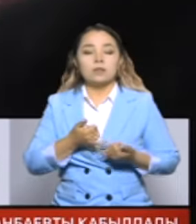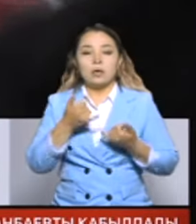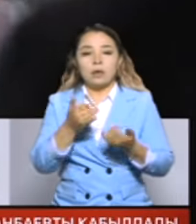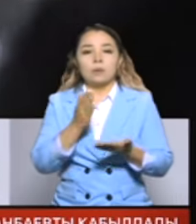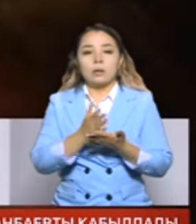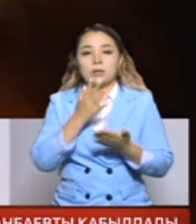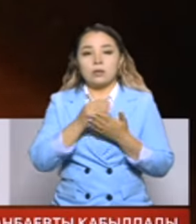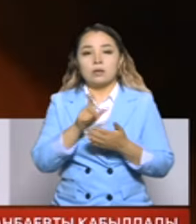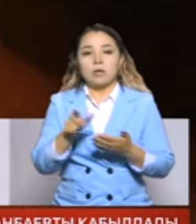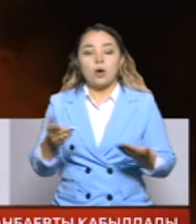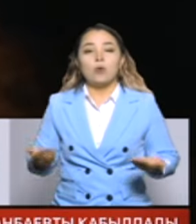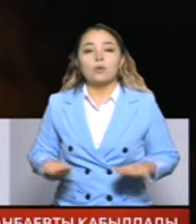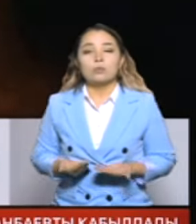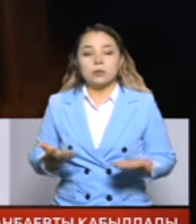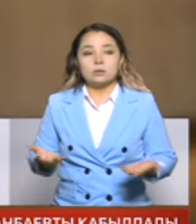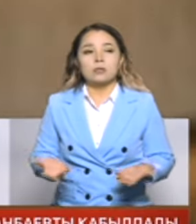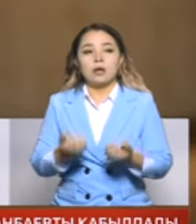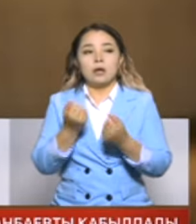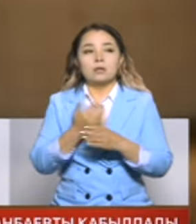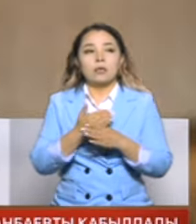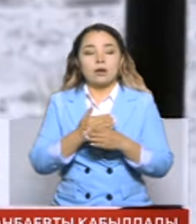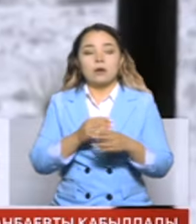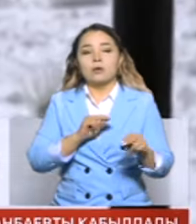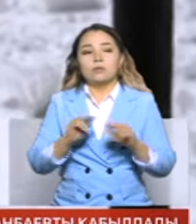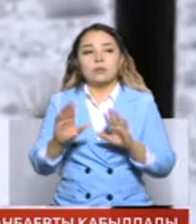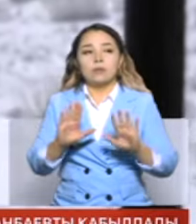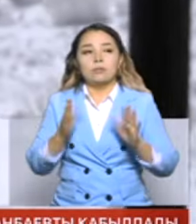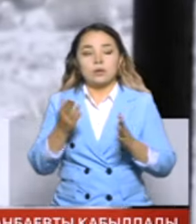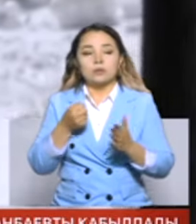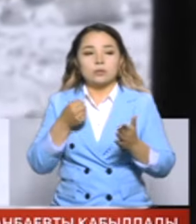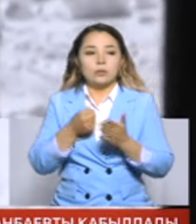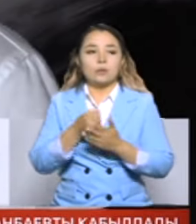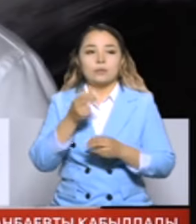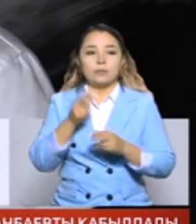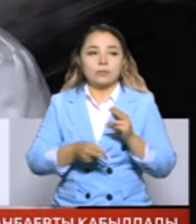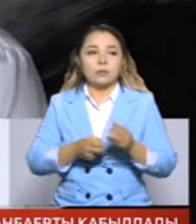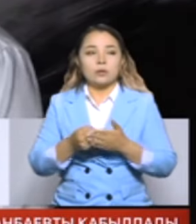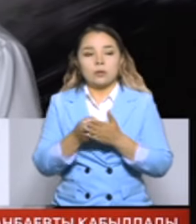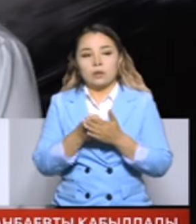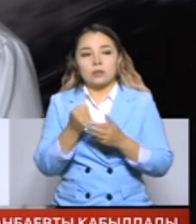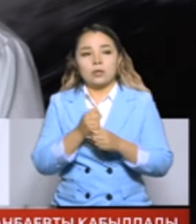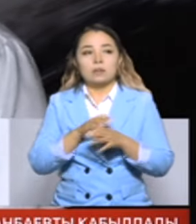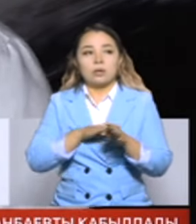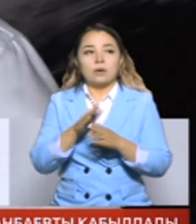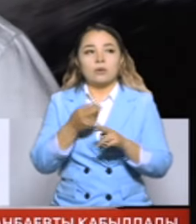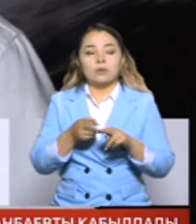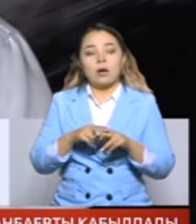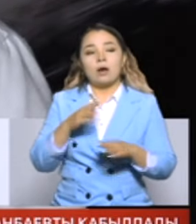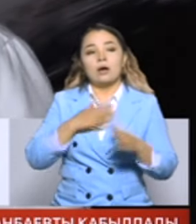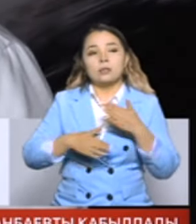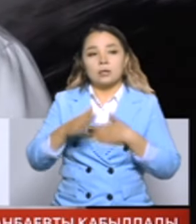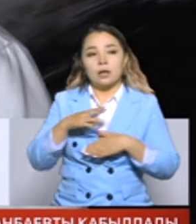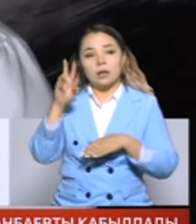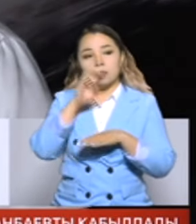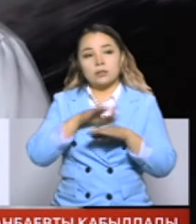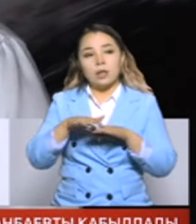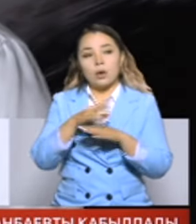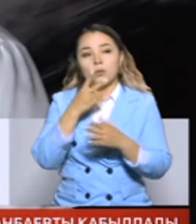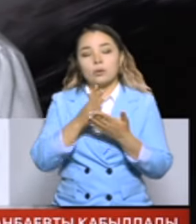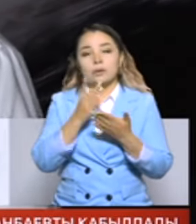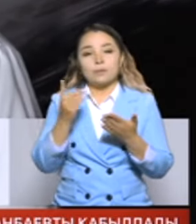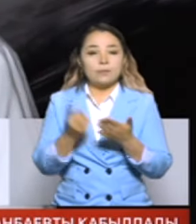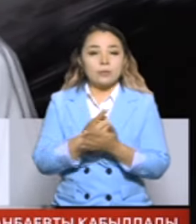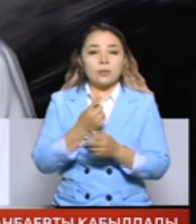адамдардың өмірін сақтап, халықаралық апатты болдырмау үшін соңына дейін күреседі. Мен қуантып отқан нәрсе осы мәселенің елге көрсетілуі бірінші